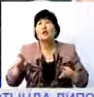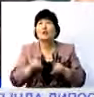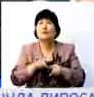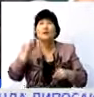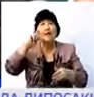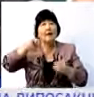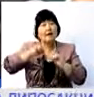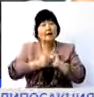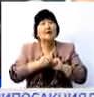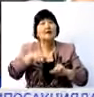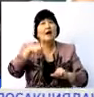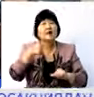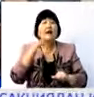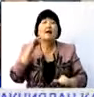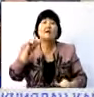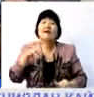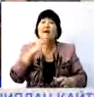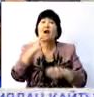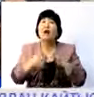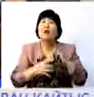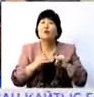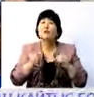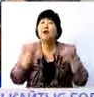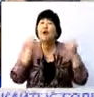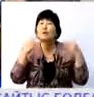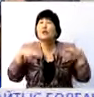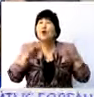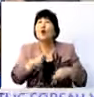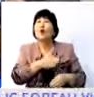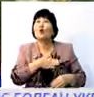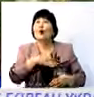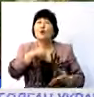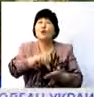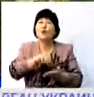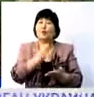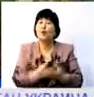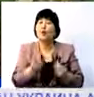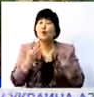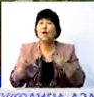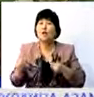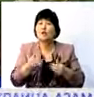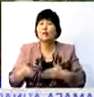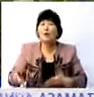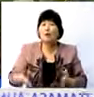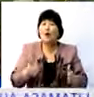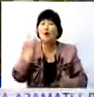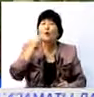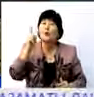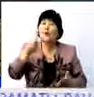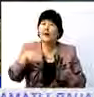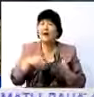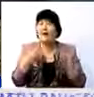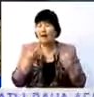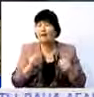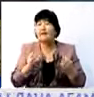тоқып алғандарын айтады. Ал тарихшылар әлемдік өркениеттің мәдени һәм рухани ордасы болған Ұлы Жібек жолының бойындағы көне қалалар әлі де